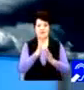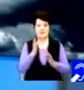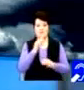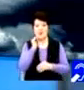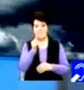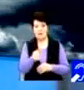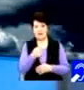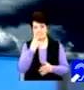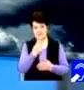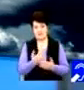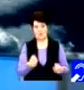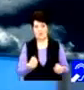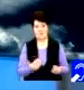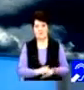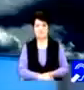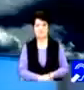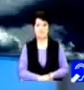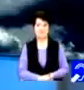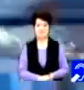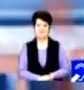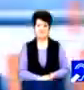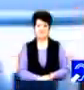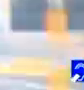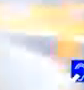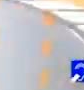așteaptă mâine aflăm chiar acum din rubrica meteo